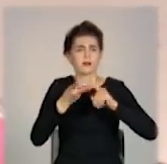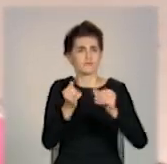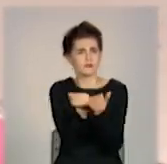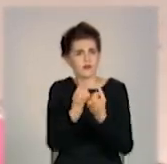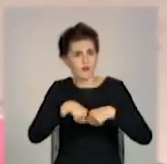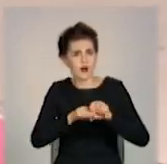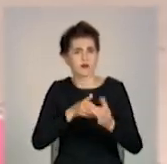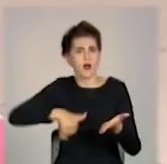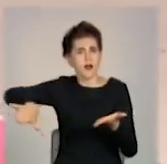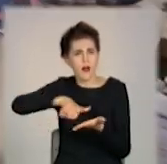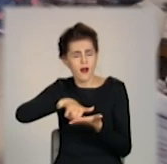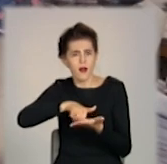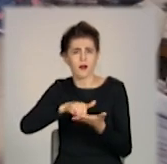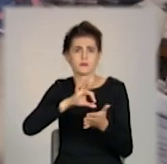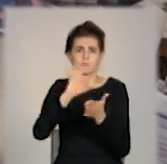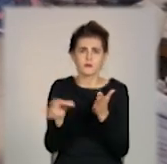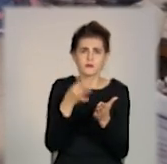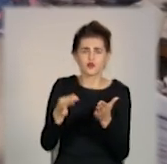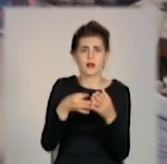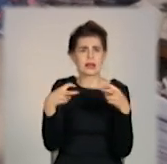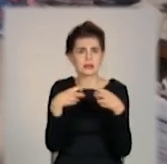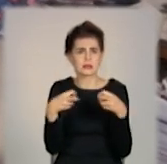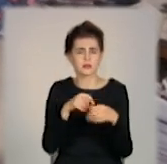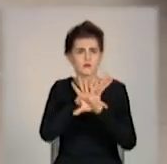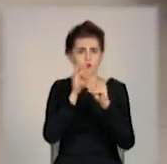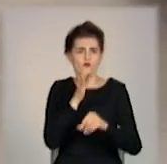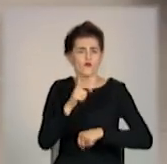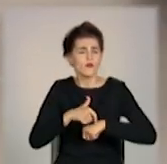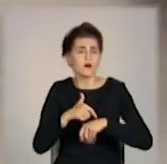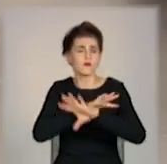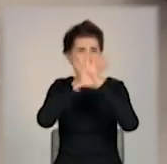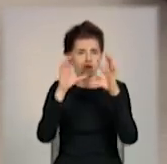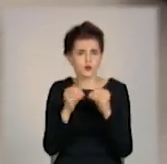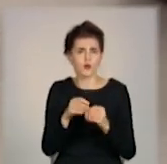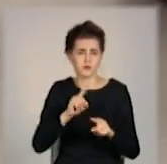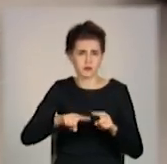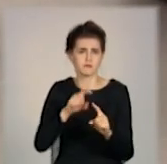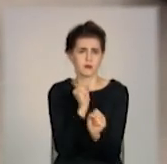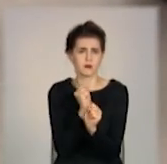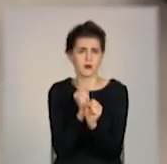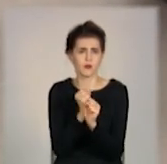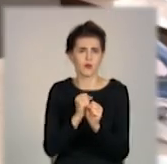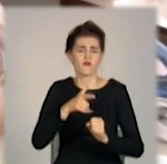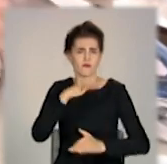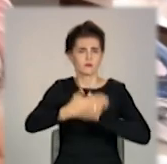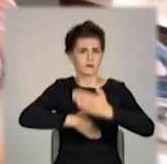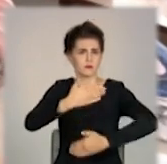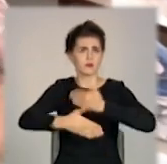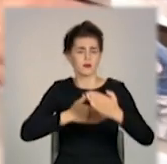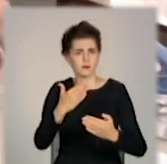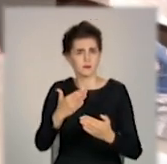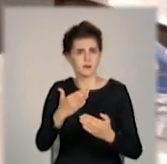та пресує, четверта пришиває резинки. В Боброву уже кілька днів селянки працюють конвеєром.